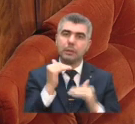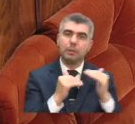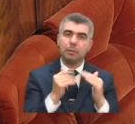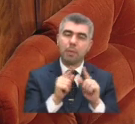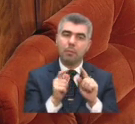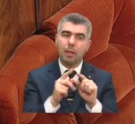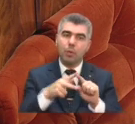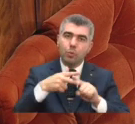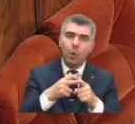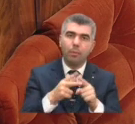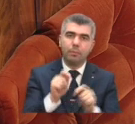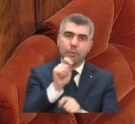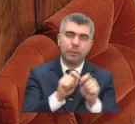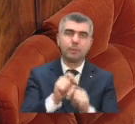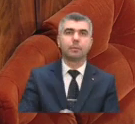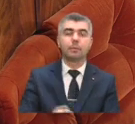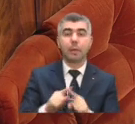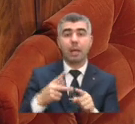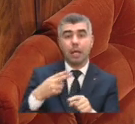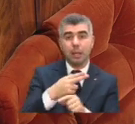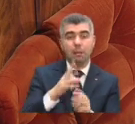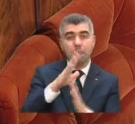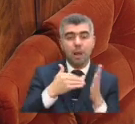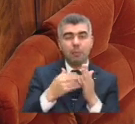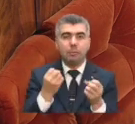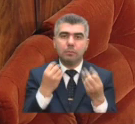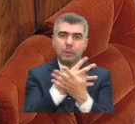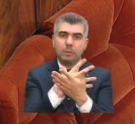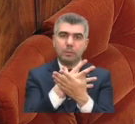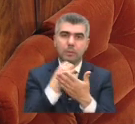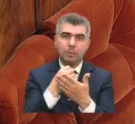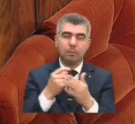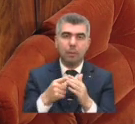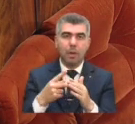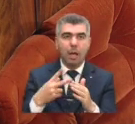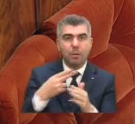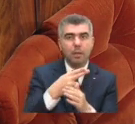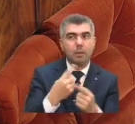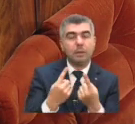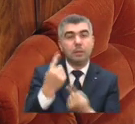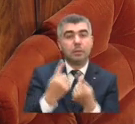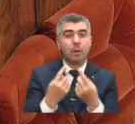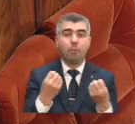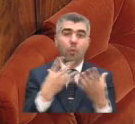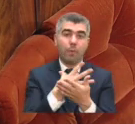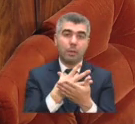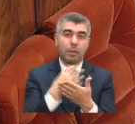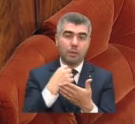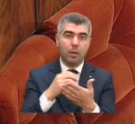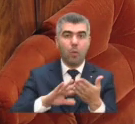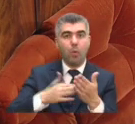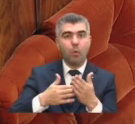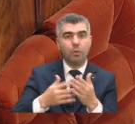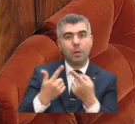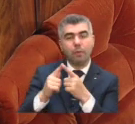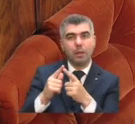الخلل، وهناك انقطاعات غير مبرمجه او مفاجئه ناتجه عن الاعطال التقنيه والتي تتعرض لها الشبكة الوطنية بسبب